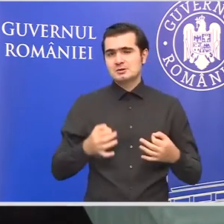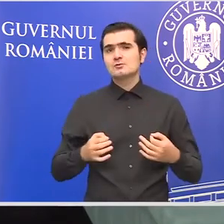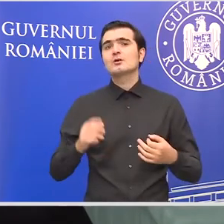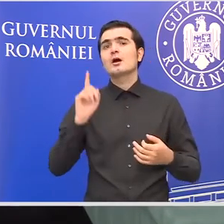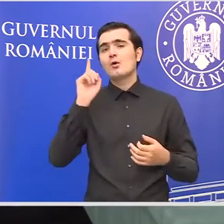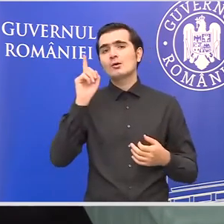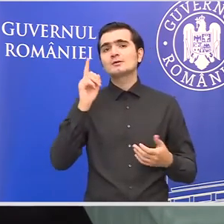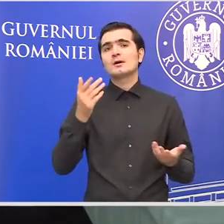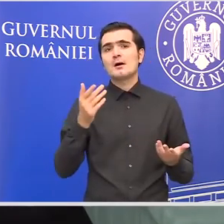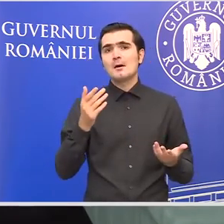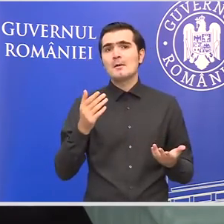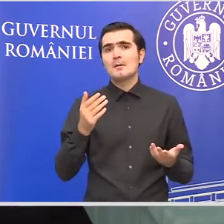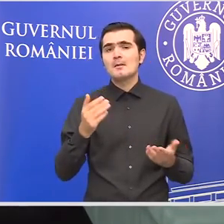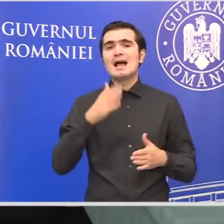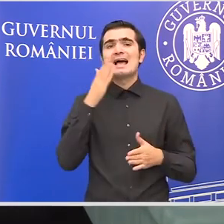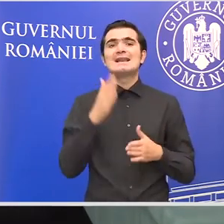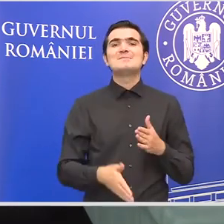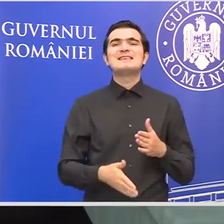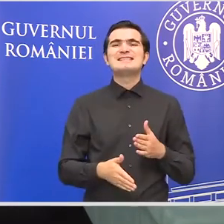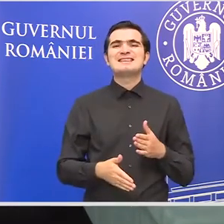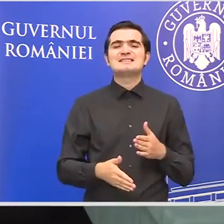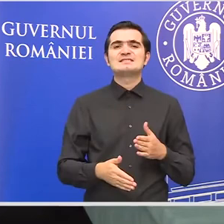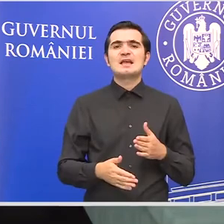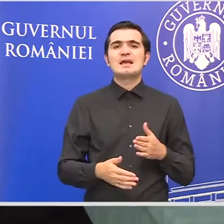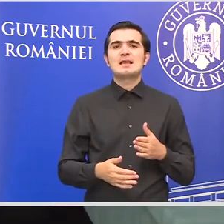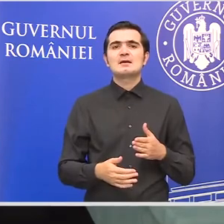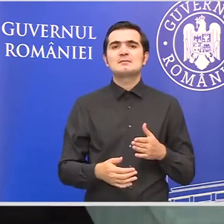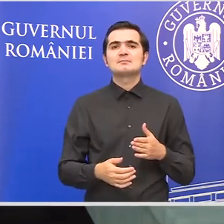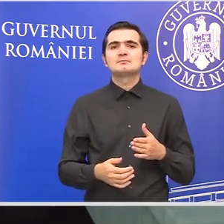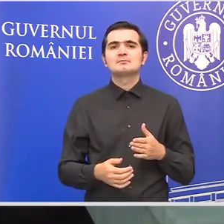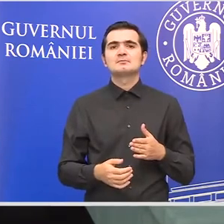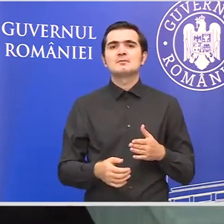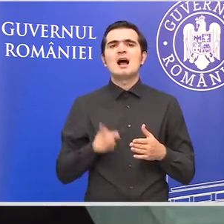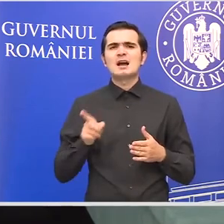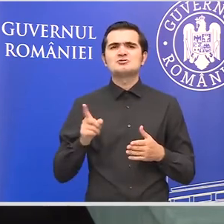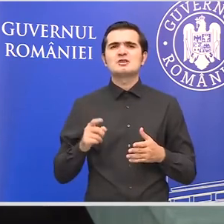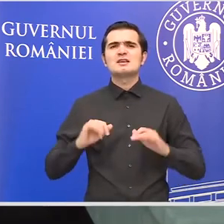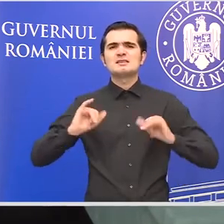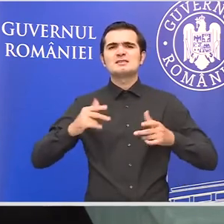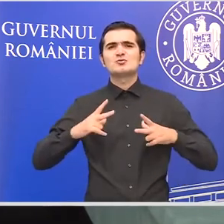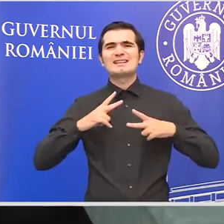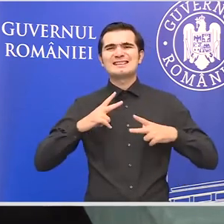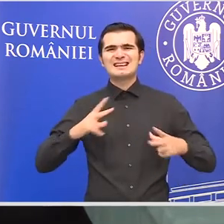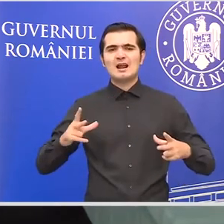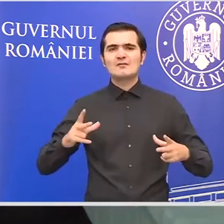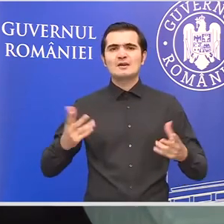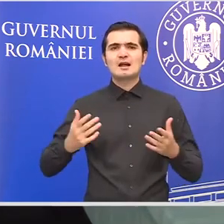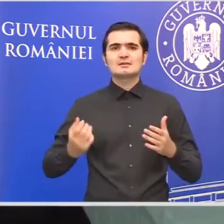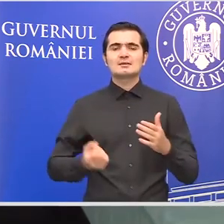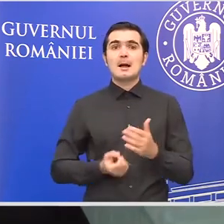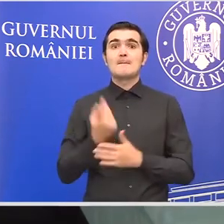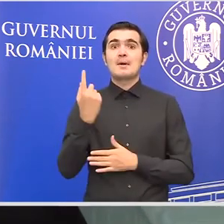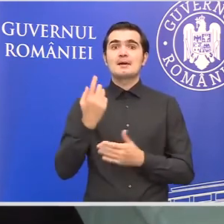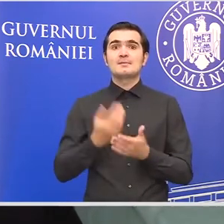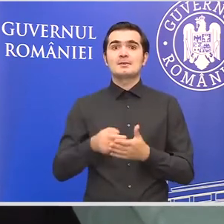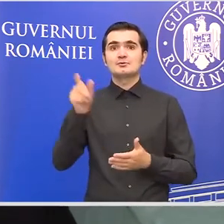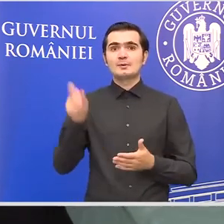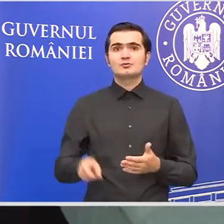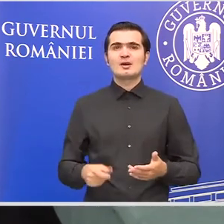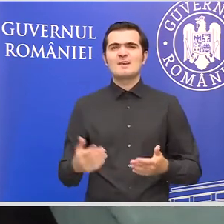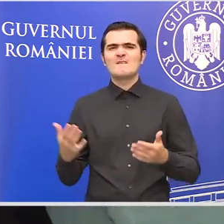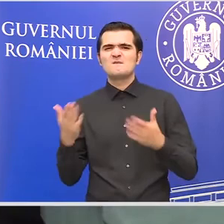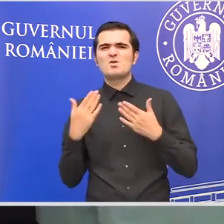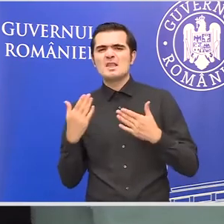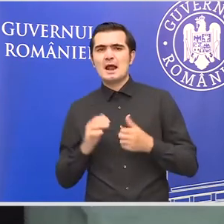vor limita, dacă vreți, acele cazuri grave care pot să apară în rândul celor vulnerabili,